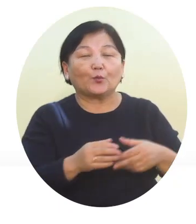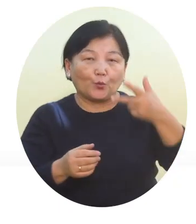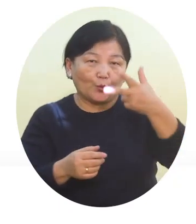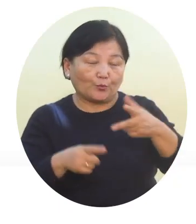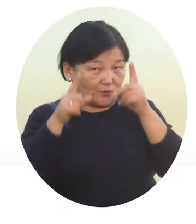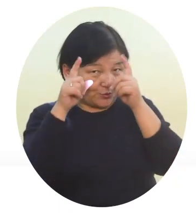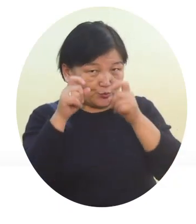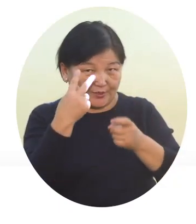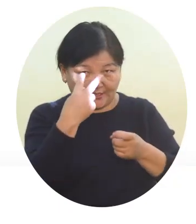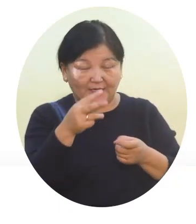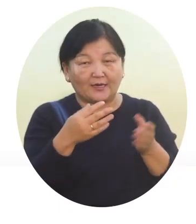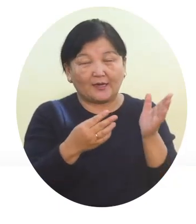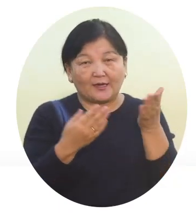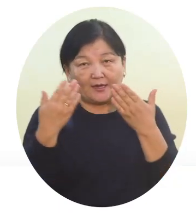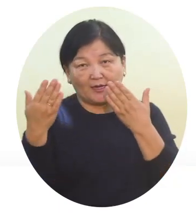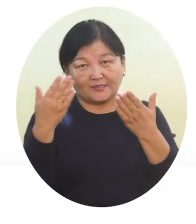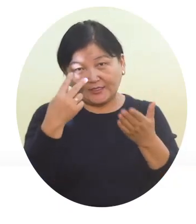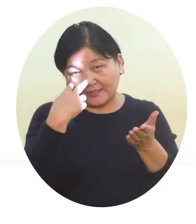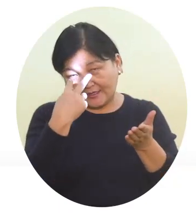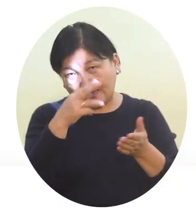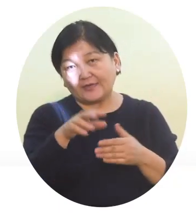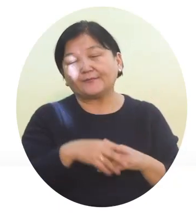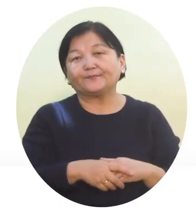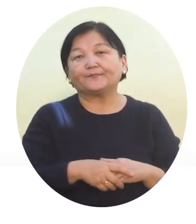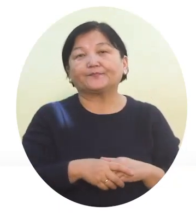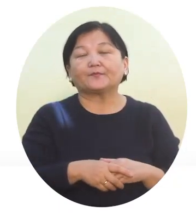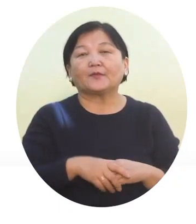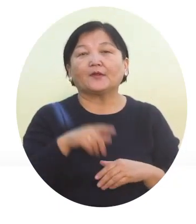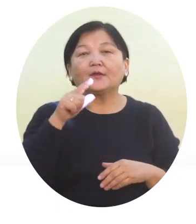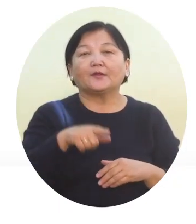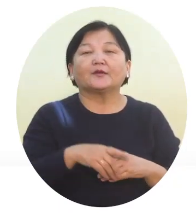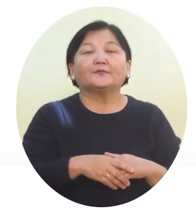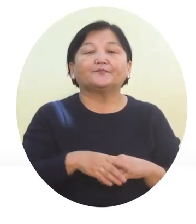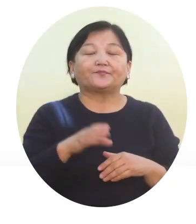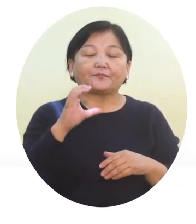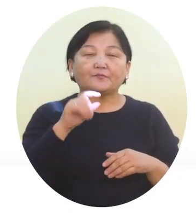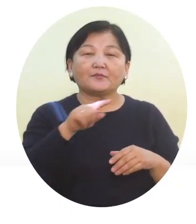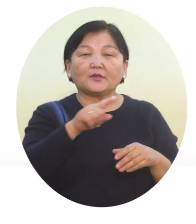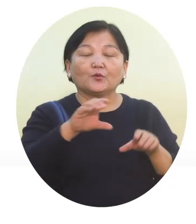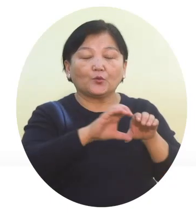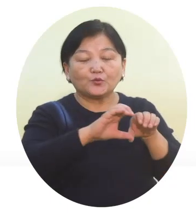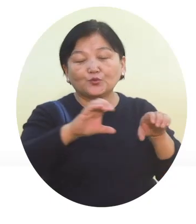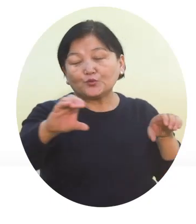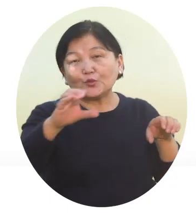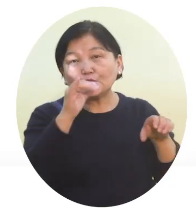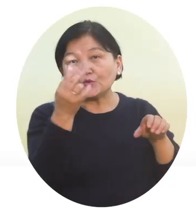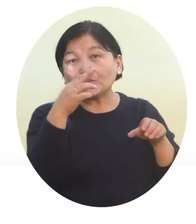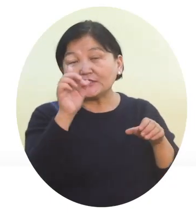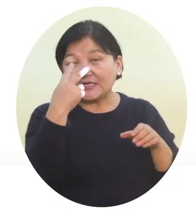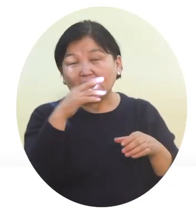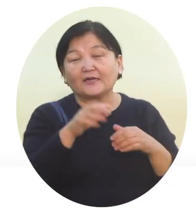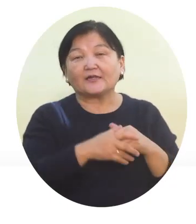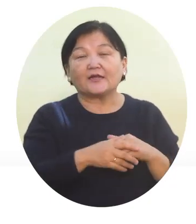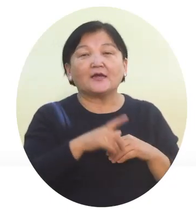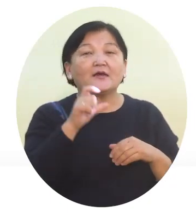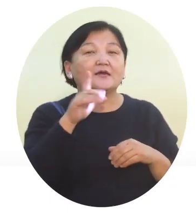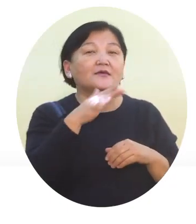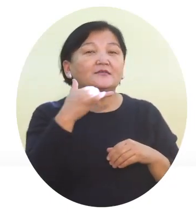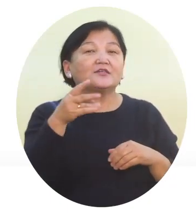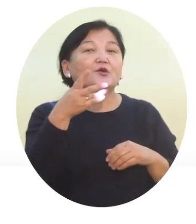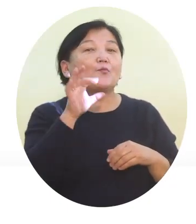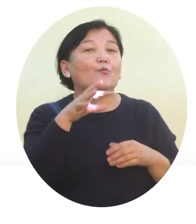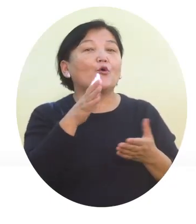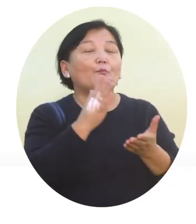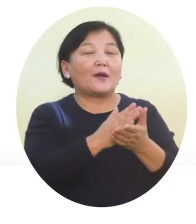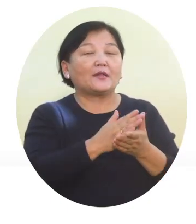харцгаая. За тэгэхээр энэ С судас гэж нэрлэгдэж байгаа судсыг бүгдээрээ харъя. Энд эсийн бөөмн байж гин. За энд болохоор зэрэг